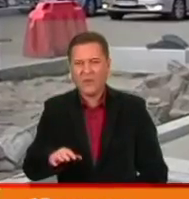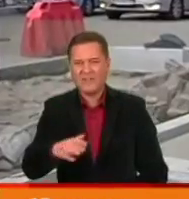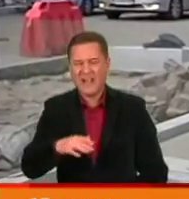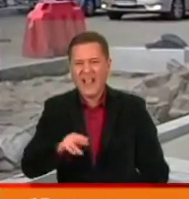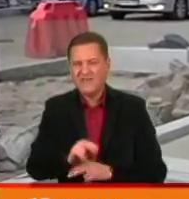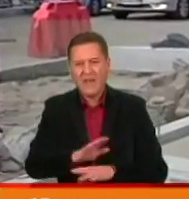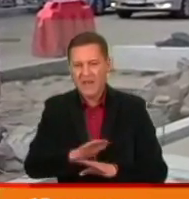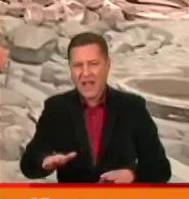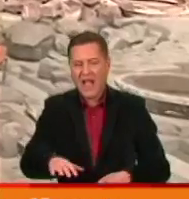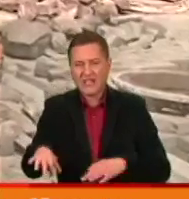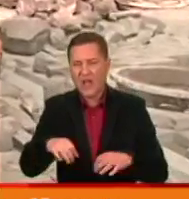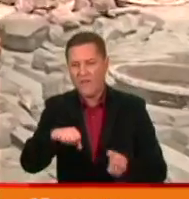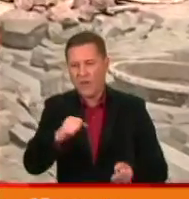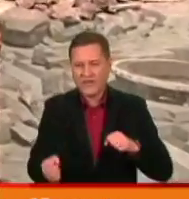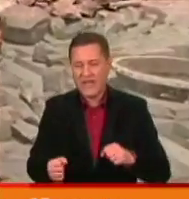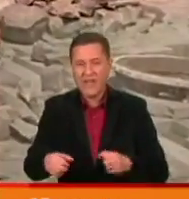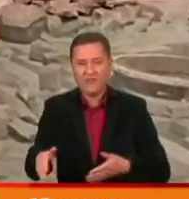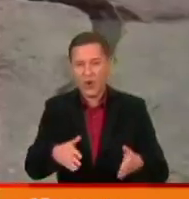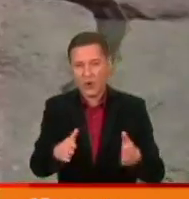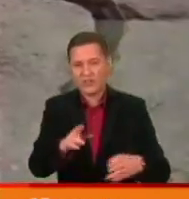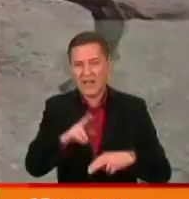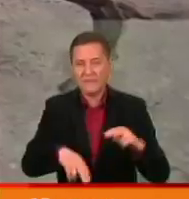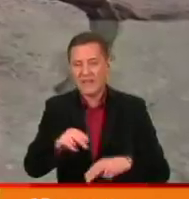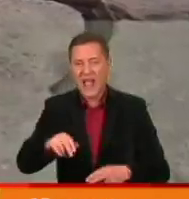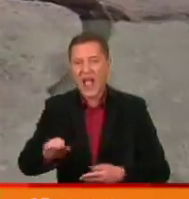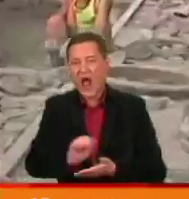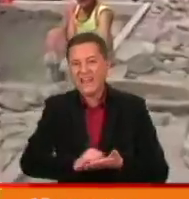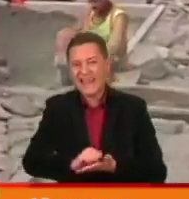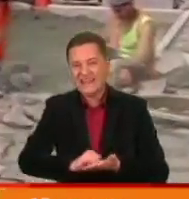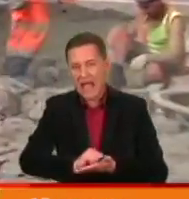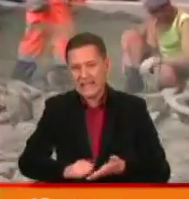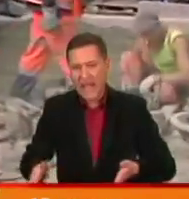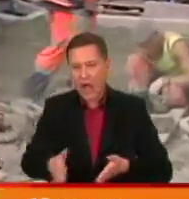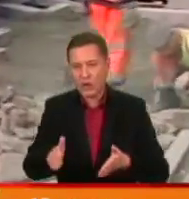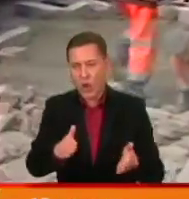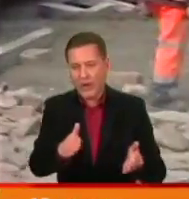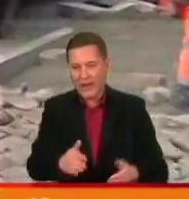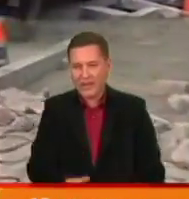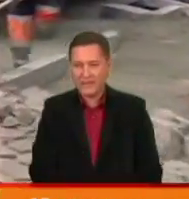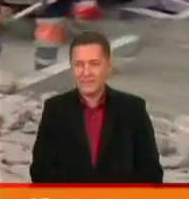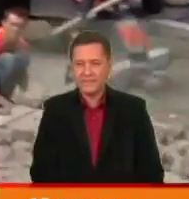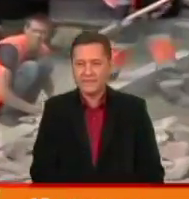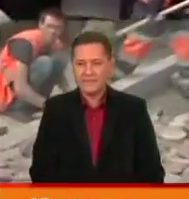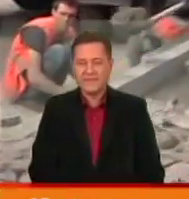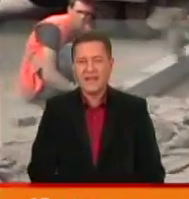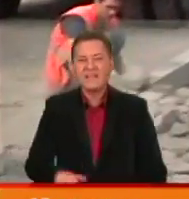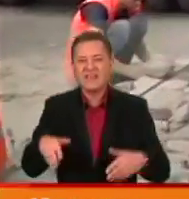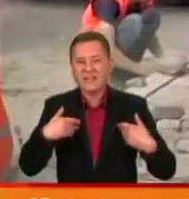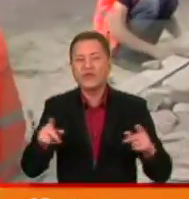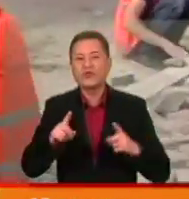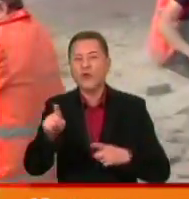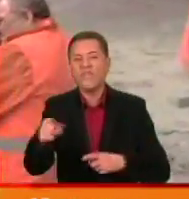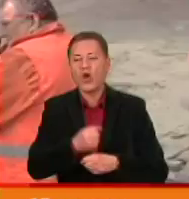на дорожників. Вони традиційно влаштували травневе латання доріг. Здравствуйте. Салют. А що то ви робите такі